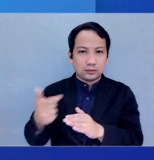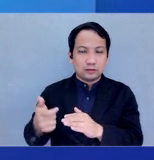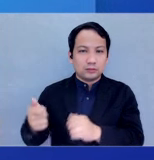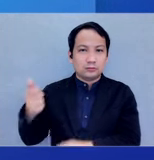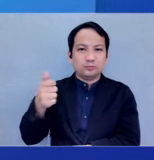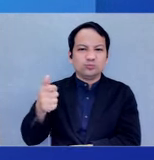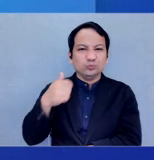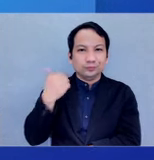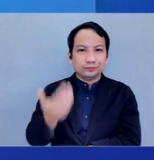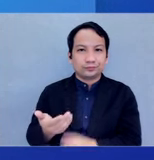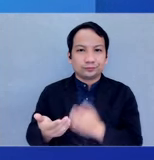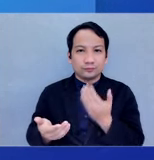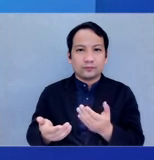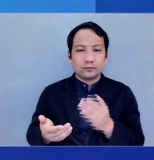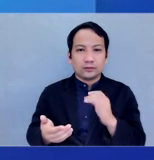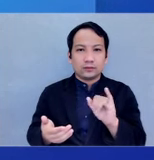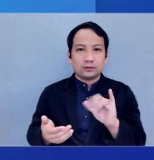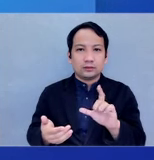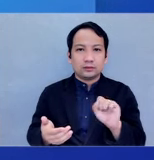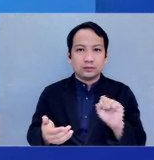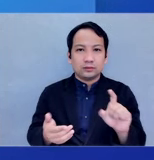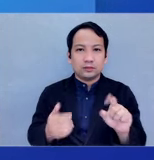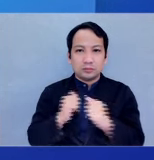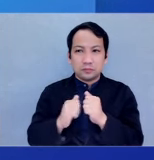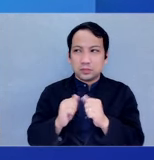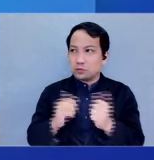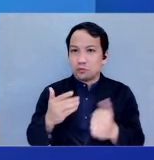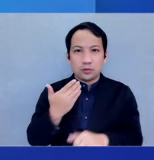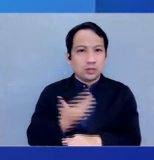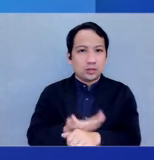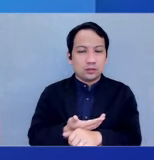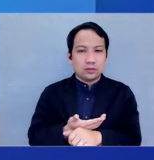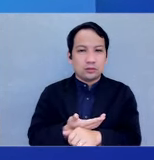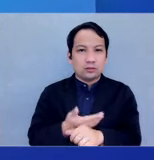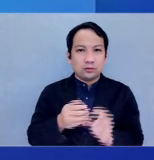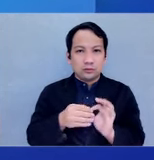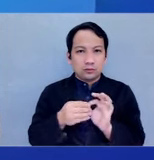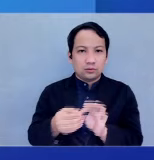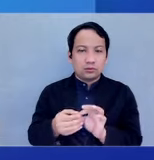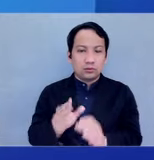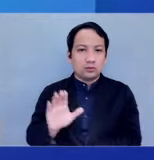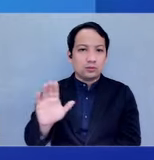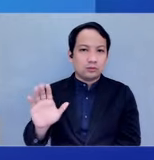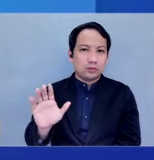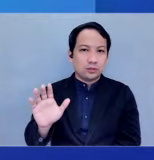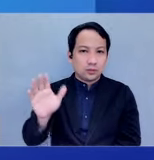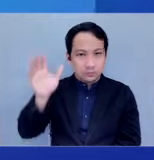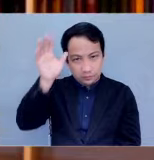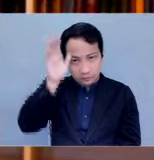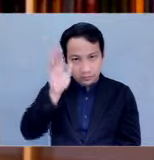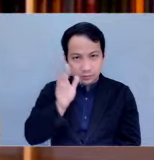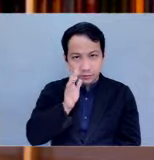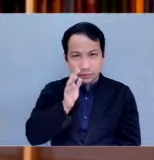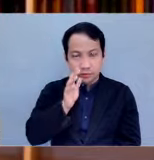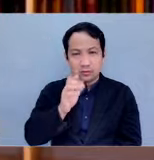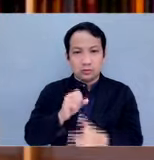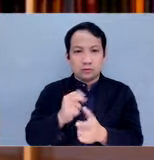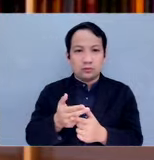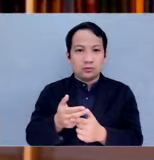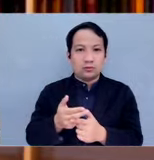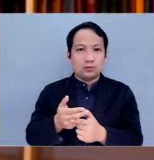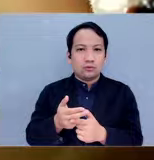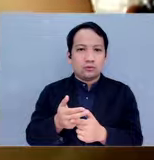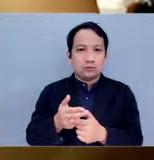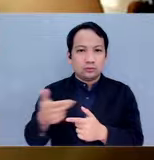na single, ibig sabihin walang anak o descendants, ay ang kanyang mga magulang o mga ascendants.